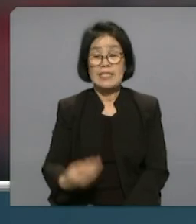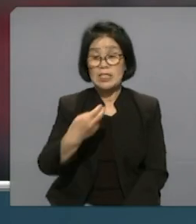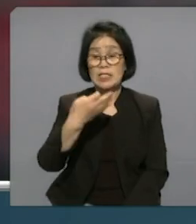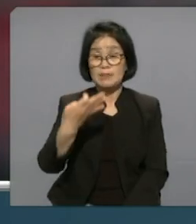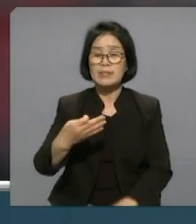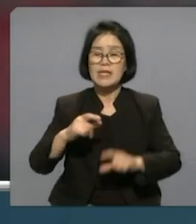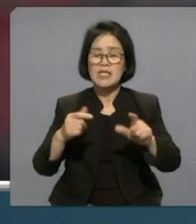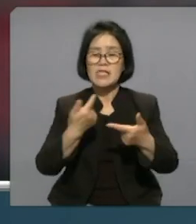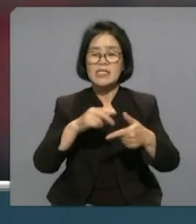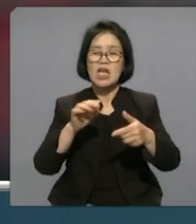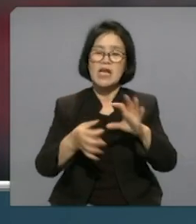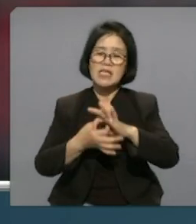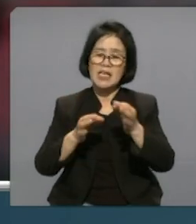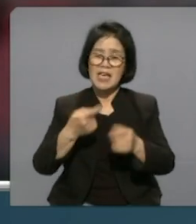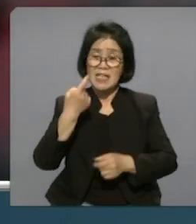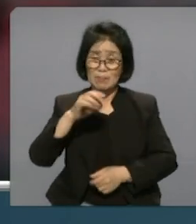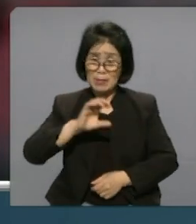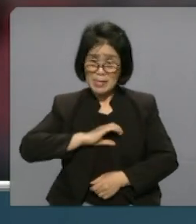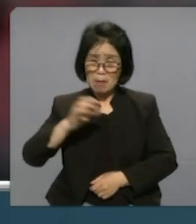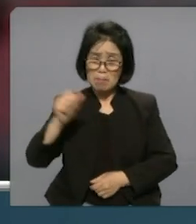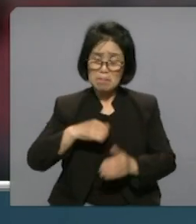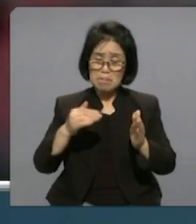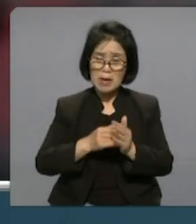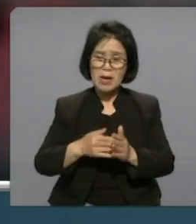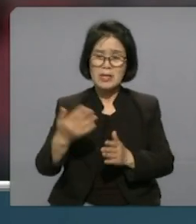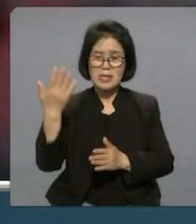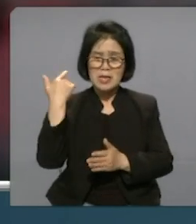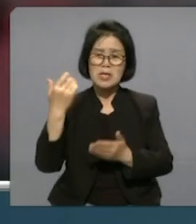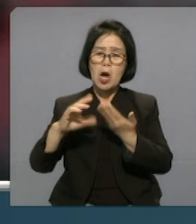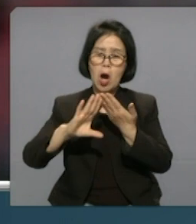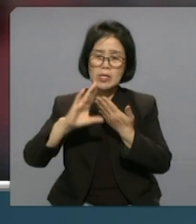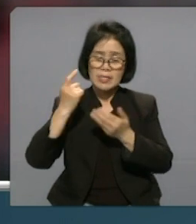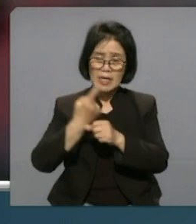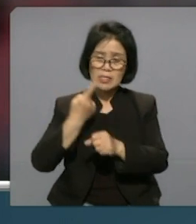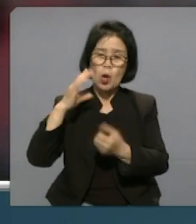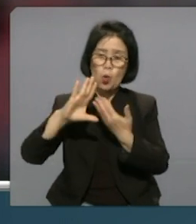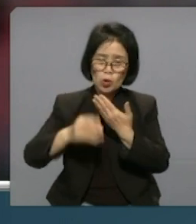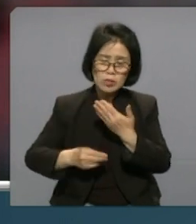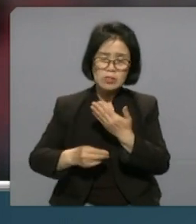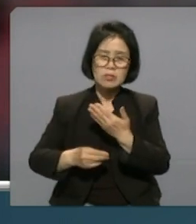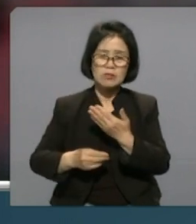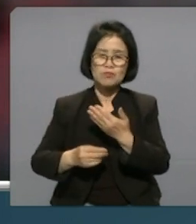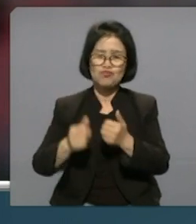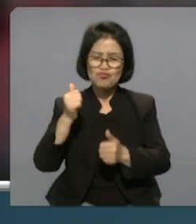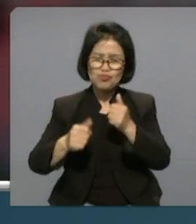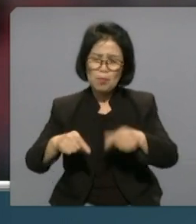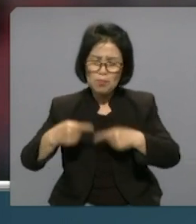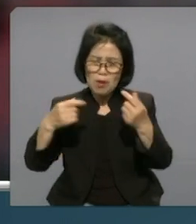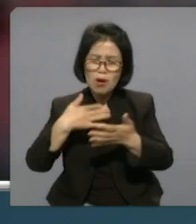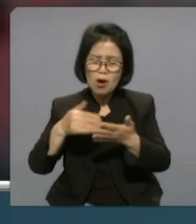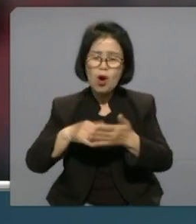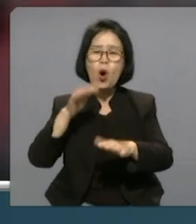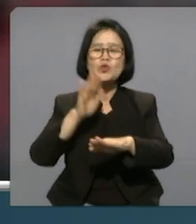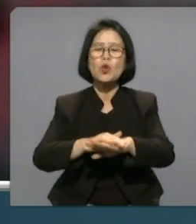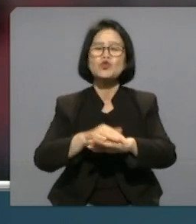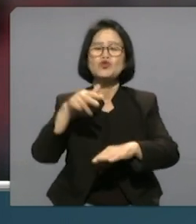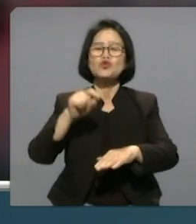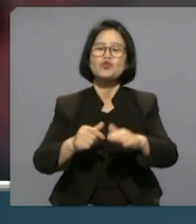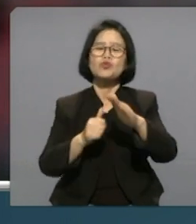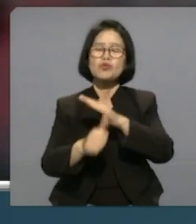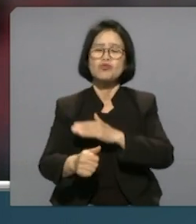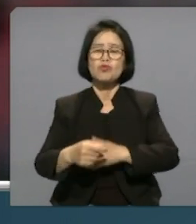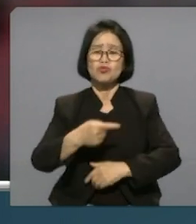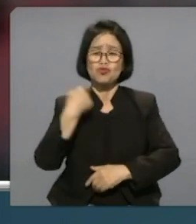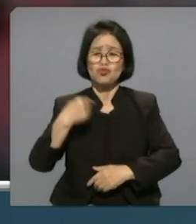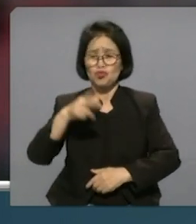2014년 인천 아시안게임 금메달 멤버로 뛰었고 지난해 카타르 월드컵에 출전하는 등 A매치 20경기를 소화해온 손준호 선수가 중국